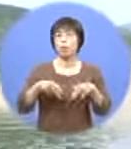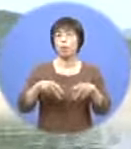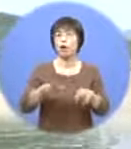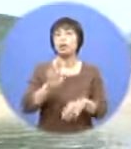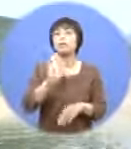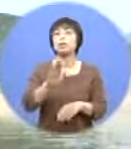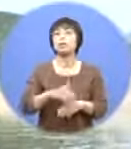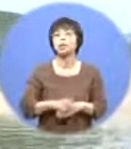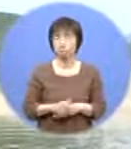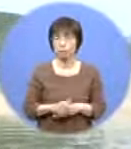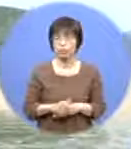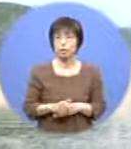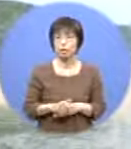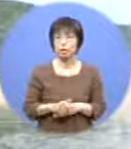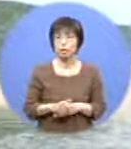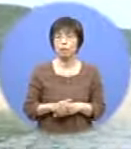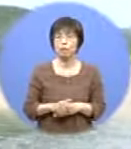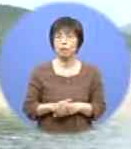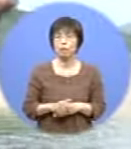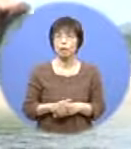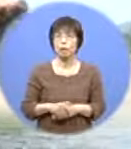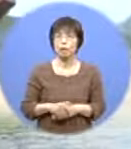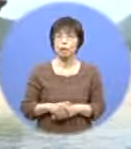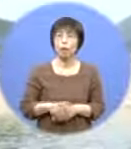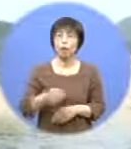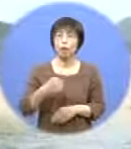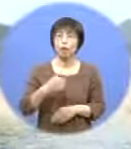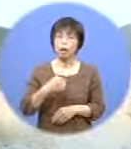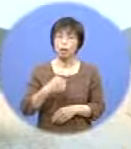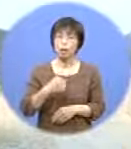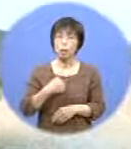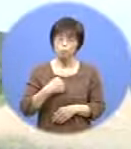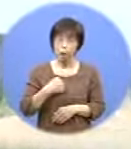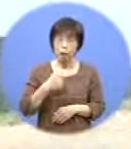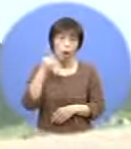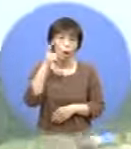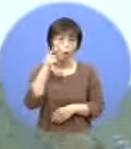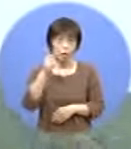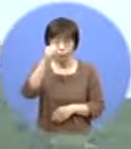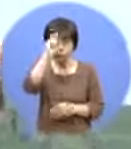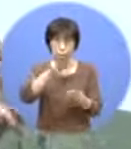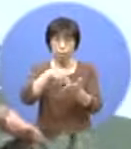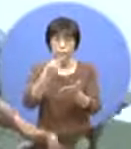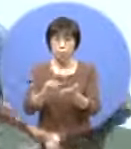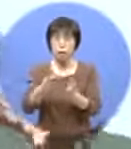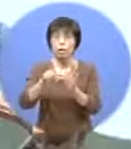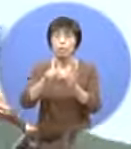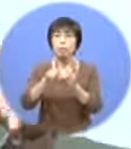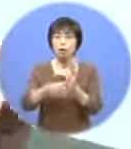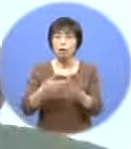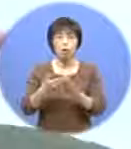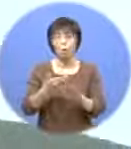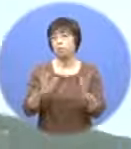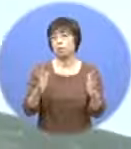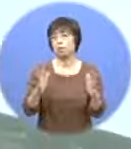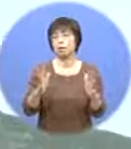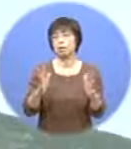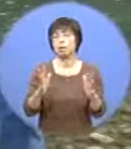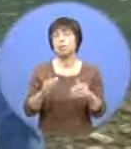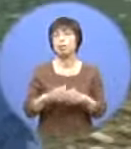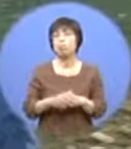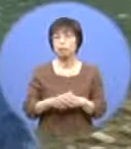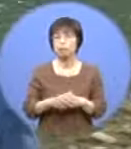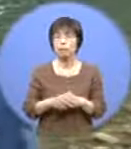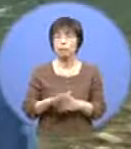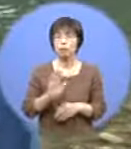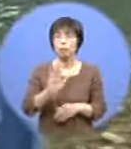もうその志でね、心意気っていうんかな、僕が多分おそらく病気でも倒れたら、おそらくもう解散すると思いますわ。あと